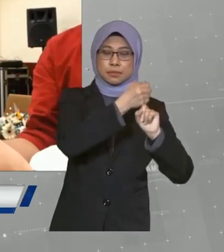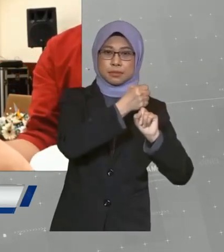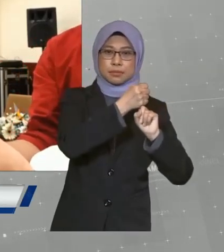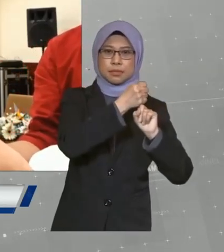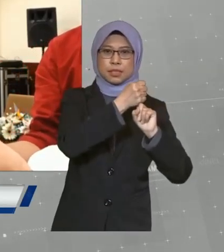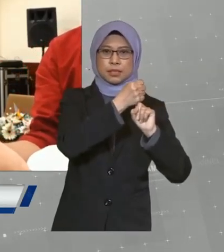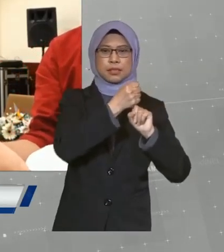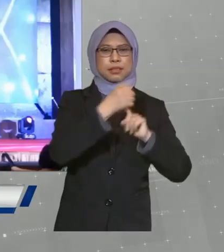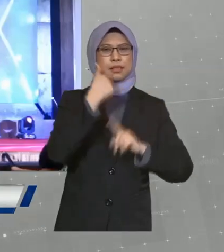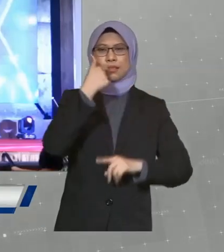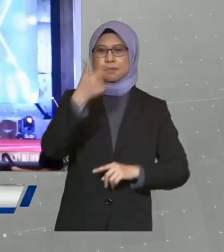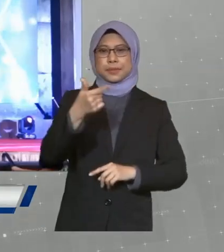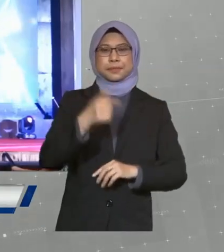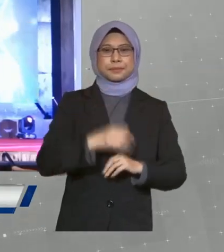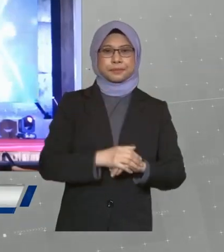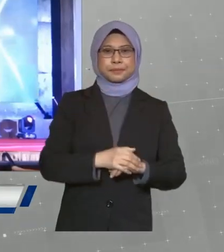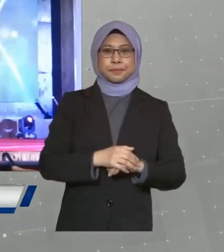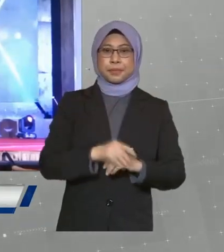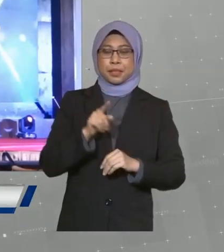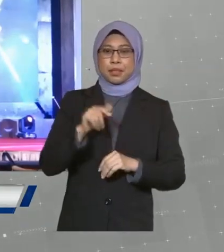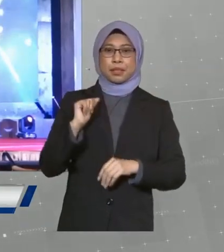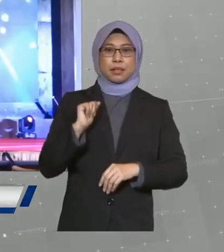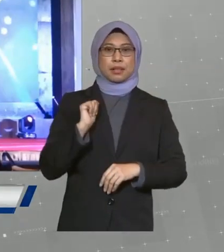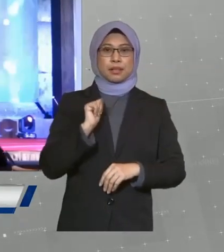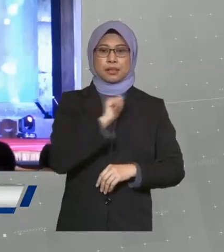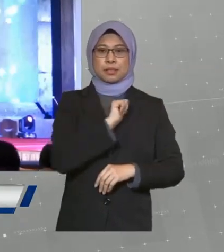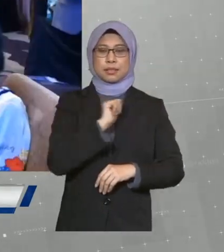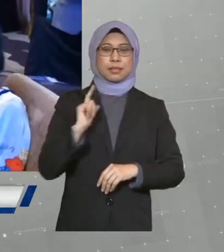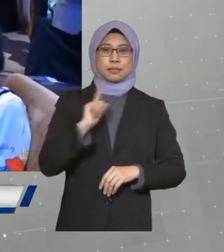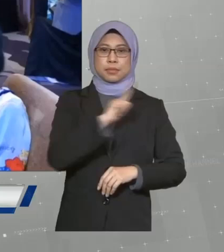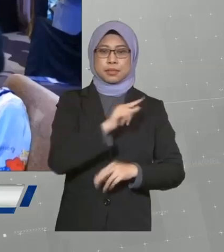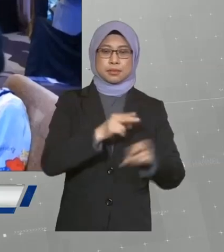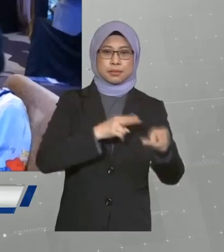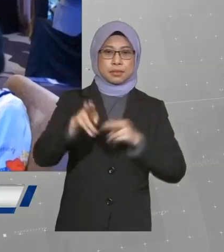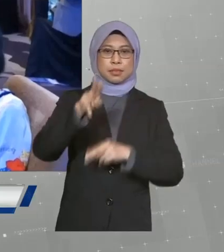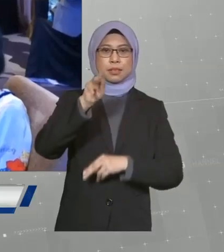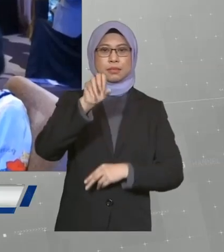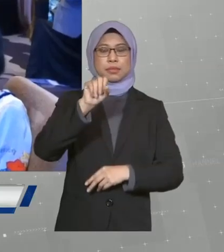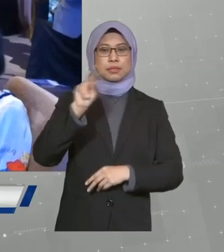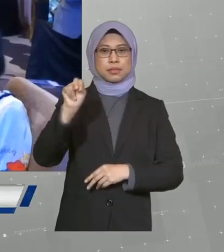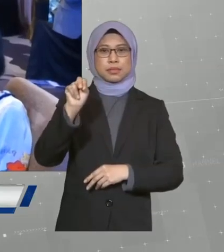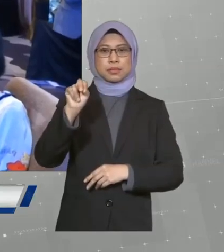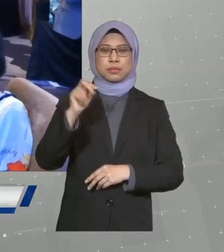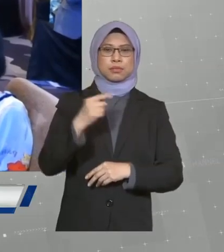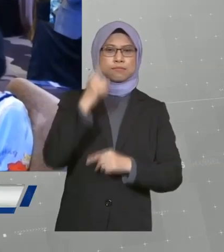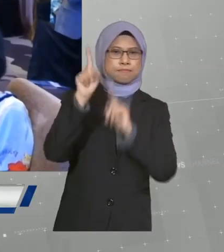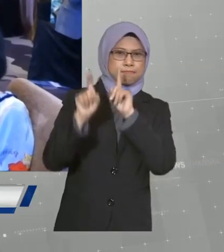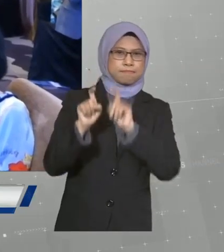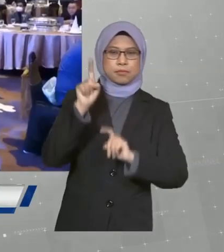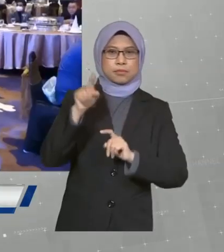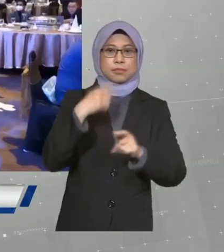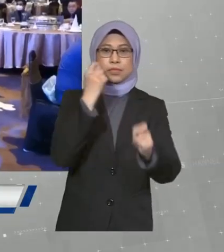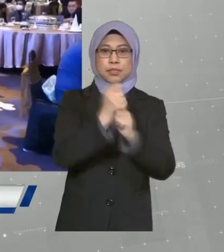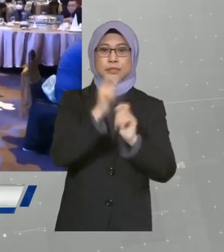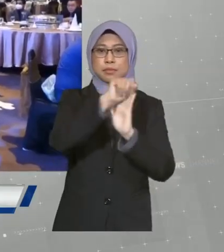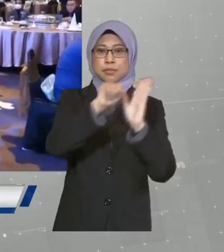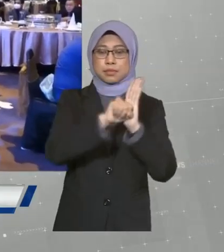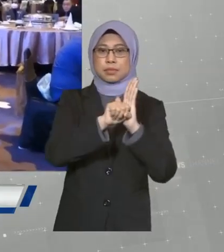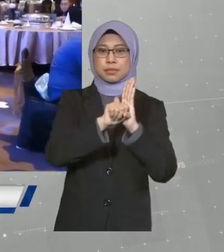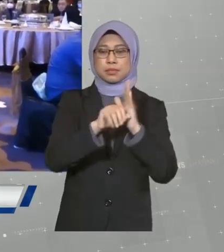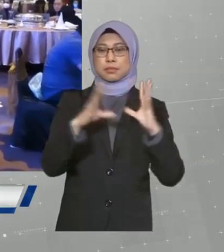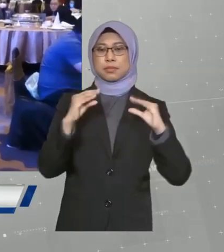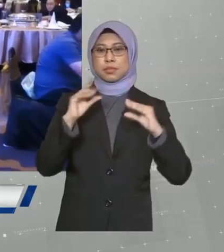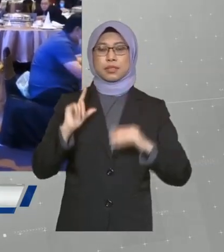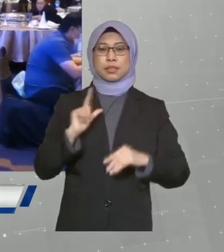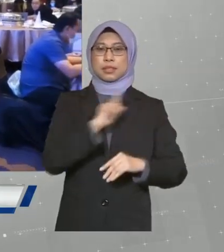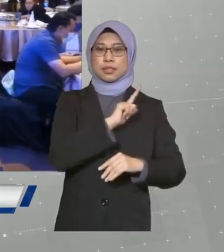historical, terlalu lama dah. Beliau yang juga ahli lembaga pengurus MSN berkata, telah membangkitkan persoalan mengenai penetapan itu pada mesyuarat lembaga